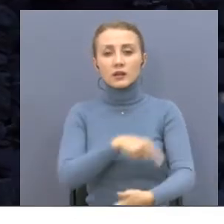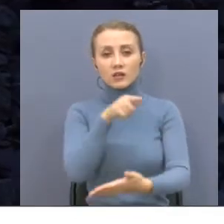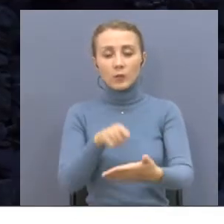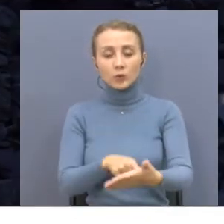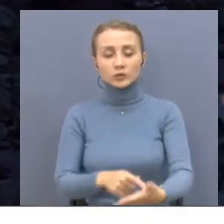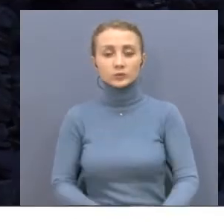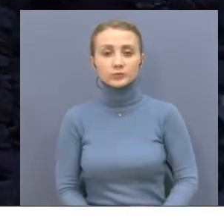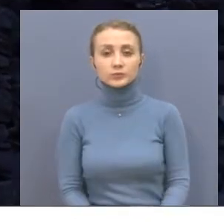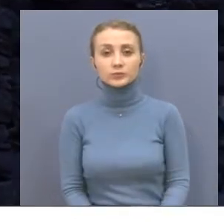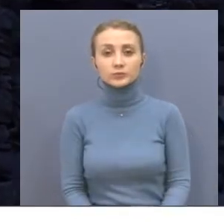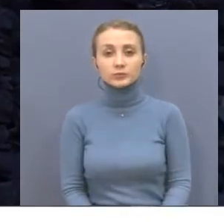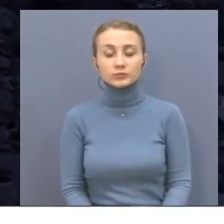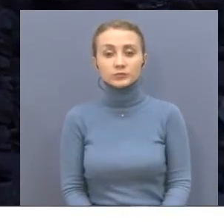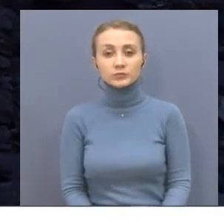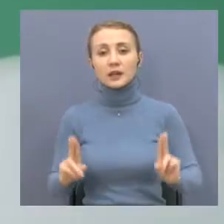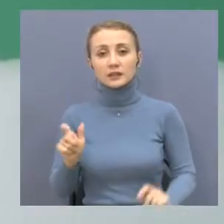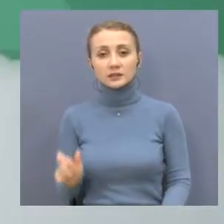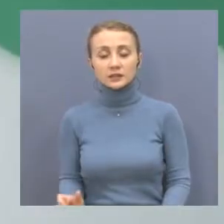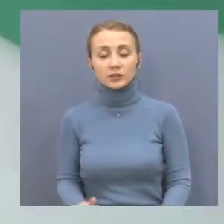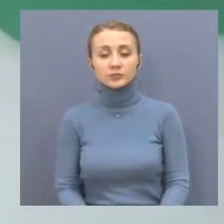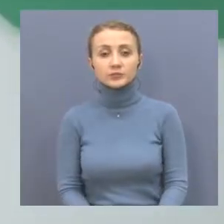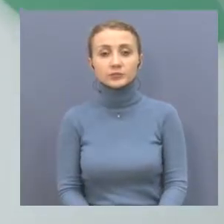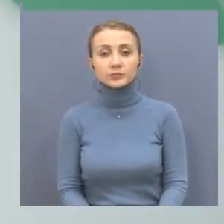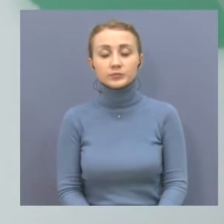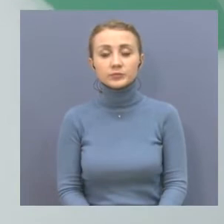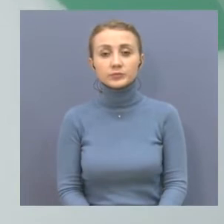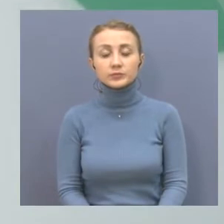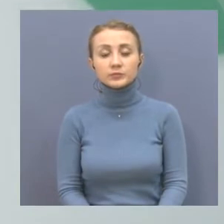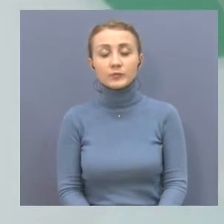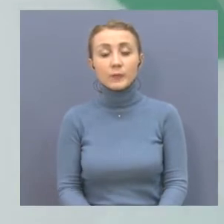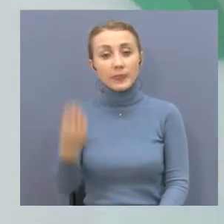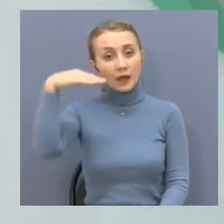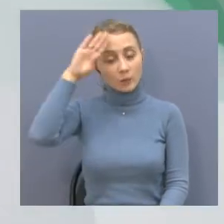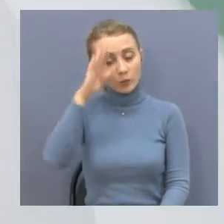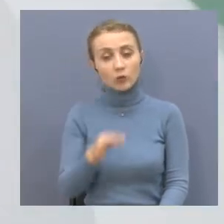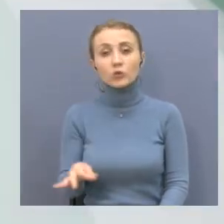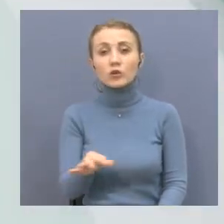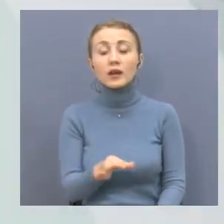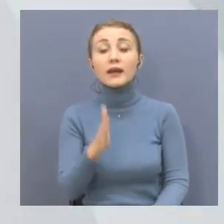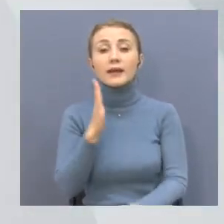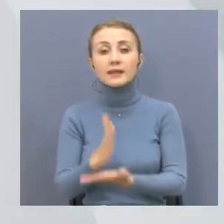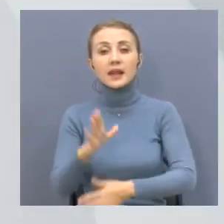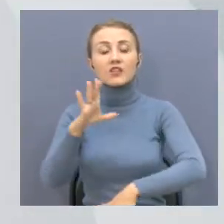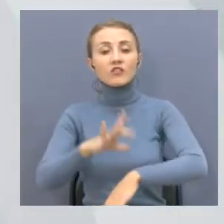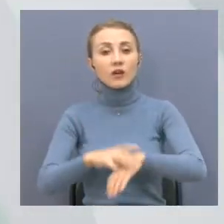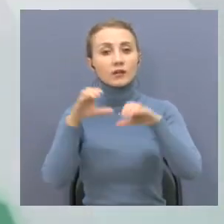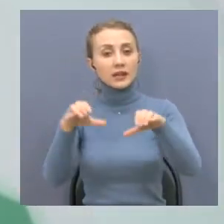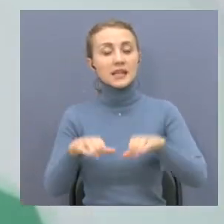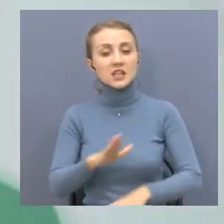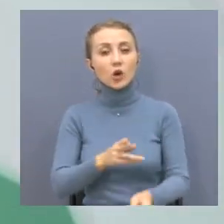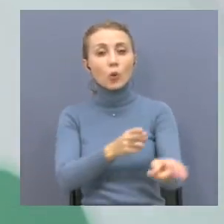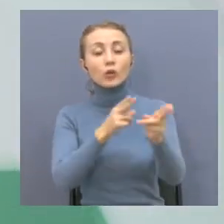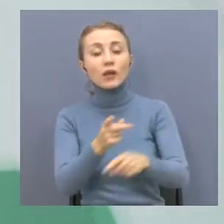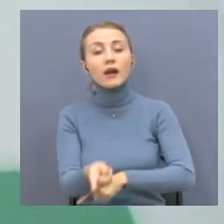Шоқан Тәукеев, Көкше ақпарат. Ақмола облысында заңсыз аң және балық аулау деректері анықталды. Браконьерлерден